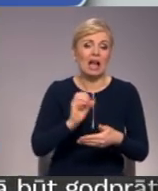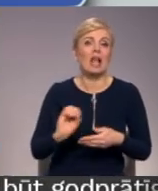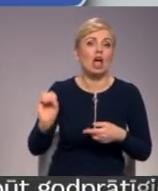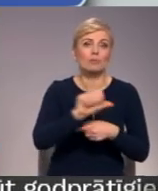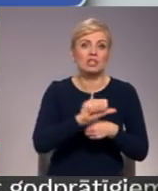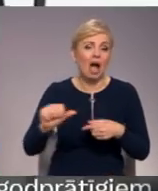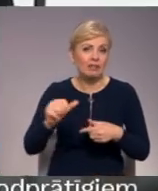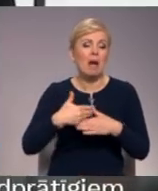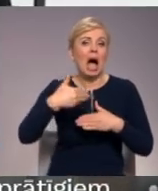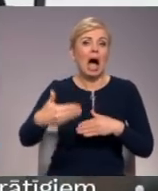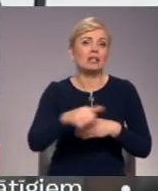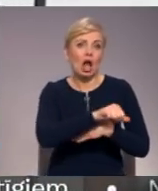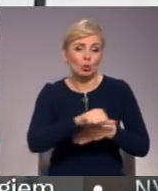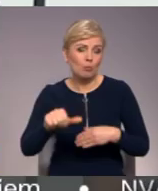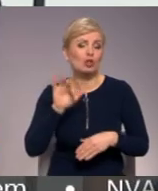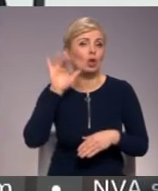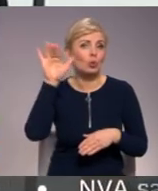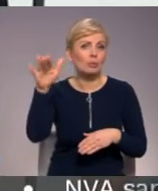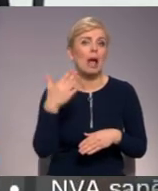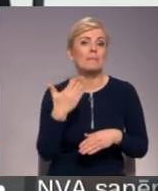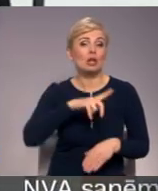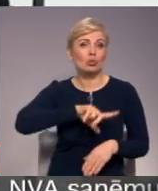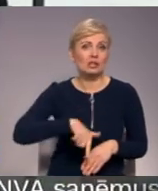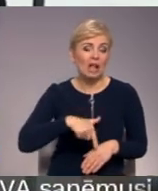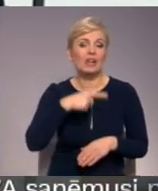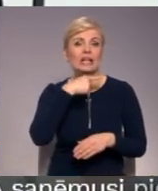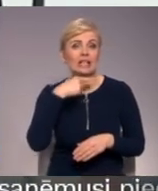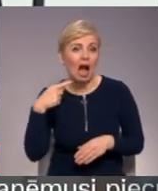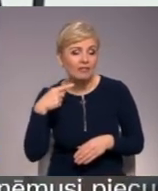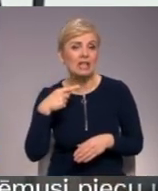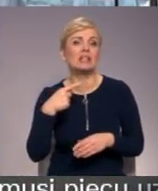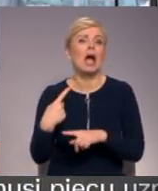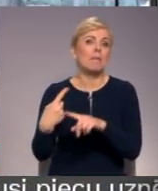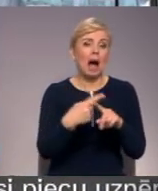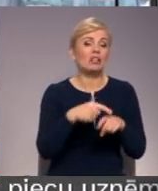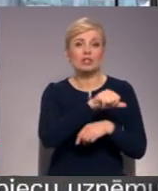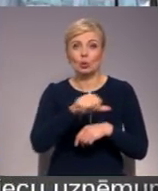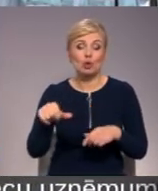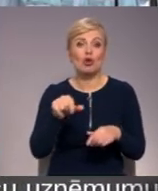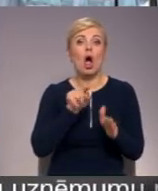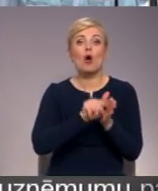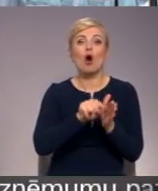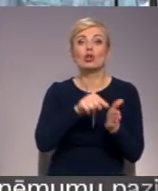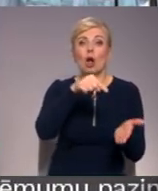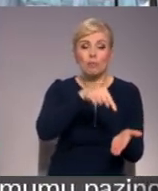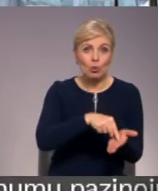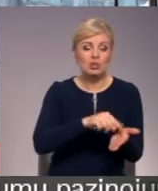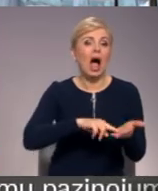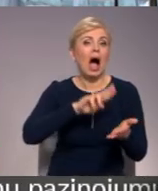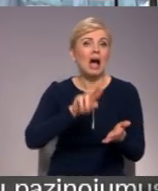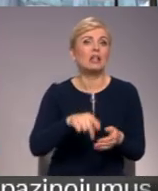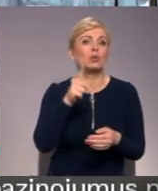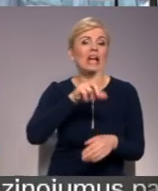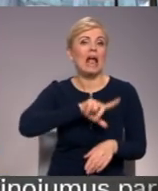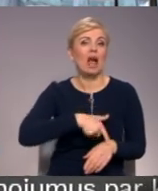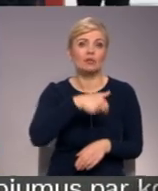Savienības ārējā robeža un turpmāk 5 Latvijas-Krievijas un Latvijas-Baltkrievijas robežu kontroles punktos atļauts ieceļot tikai